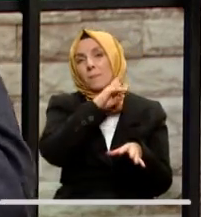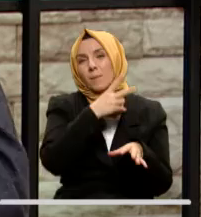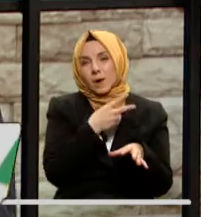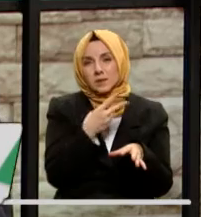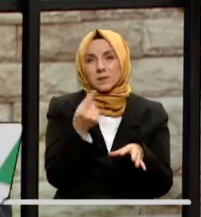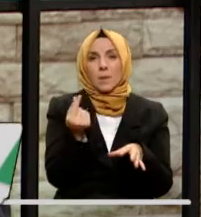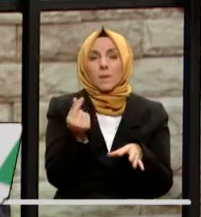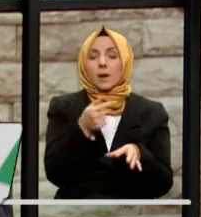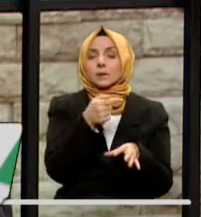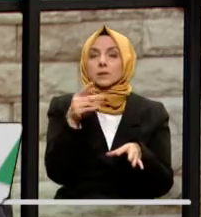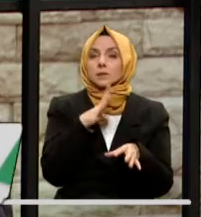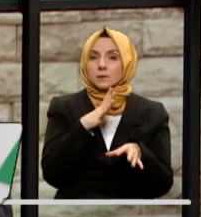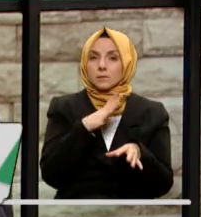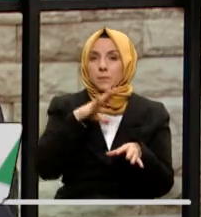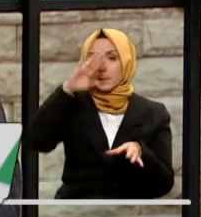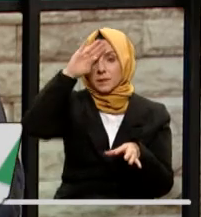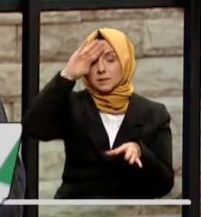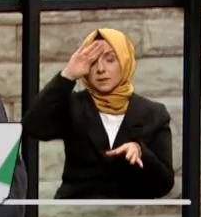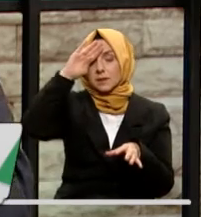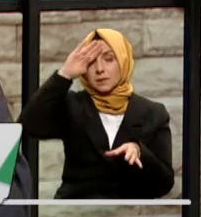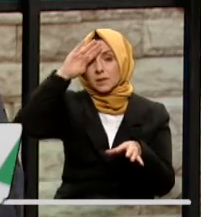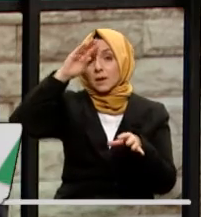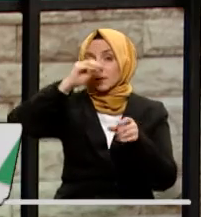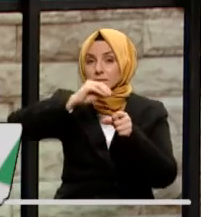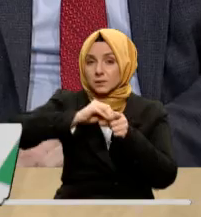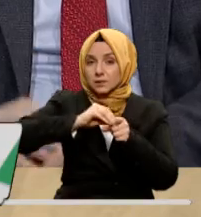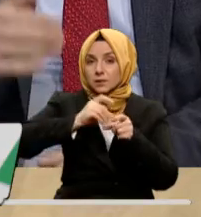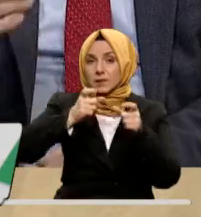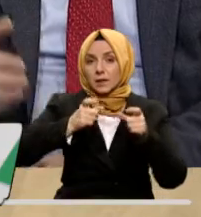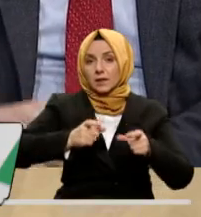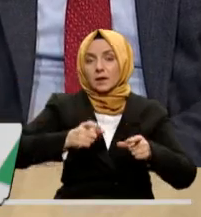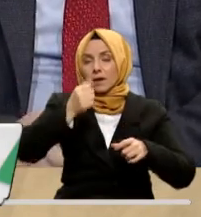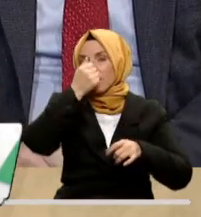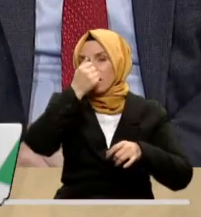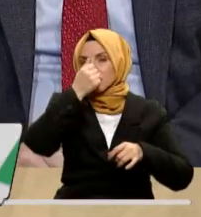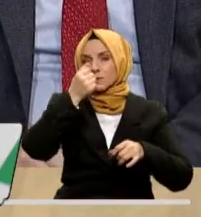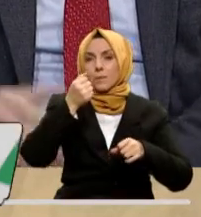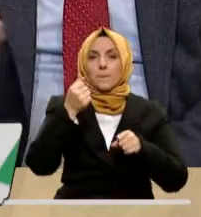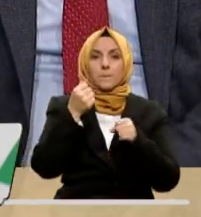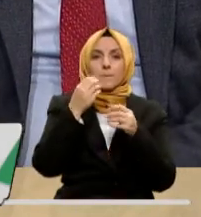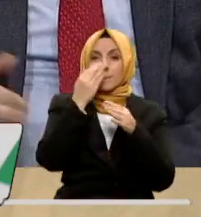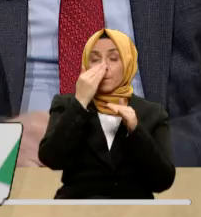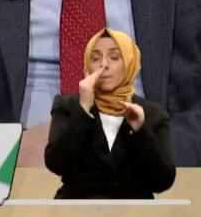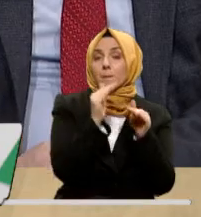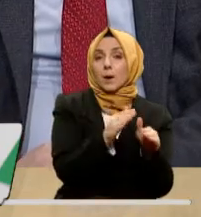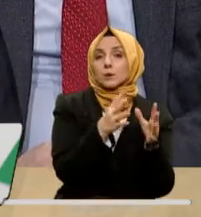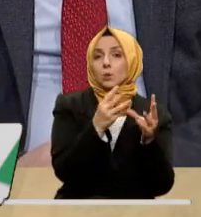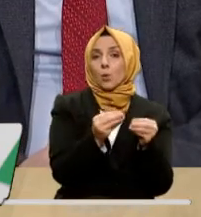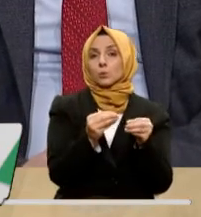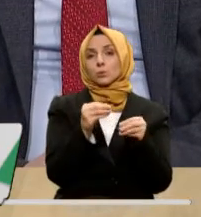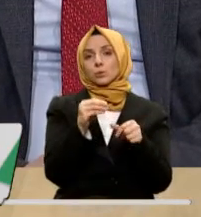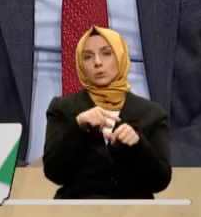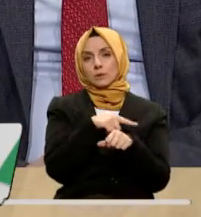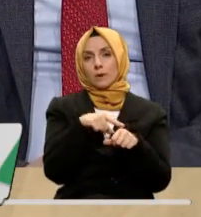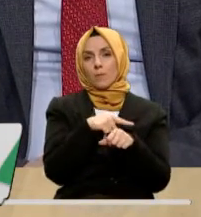hastanelerde kan lazım olduğunda işte yakın mı götüreyim şeklinde replasman kan bağışı